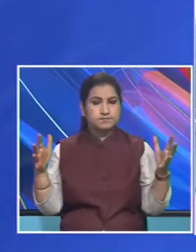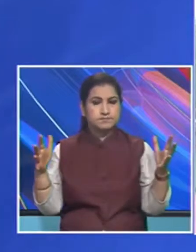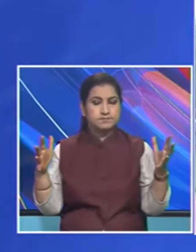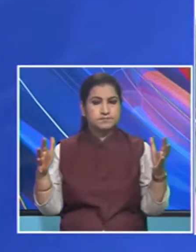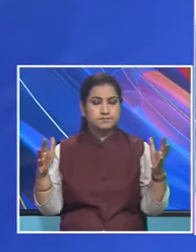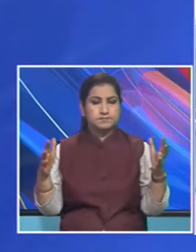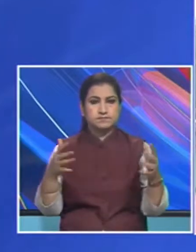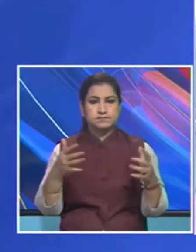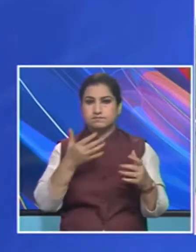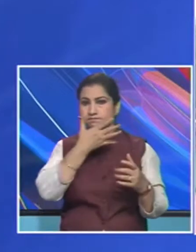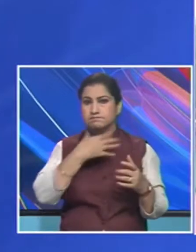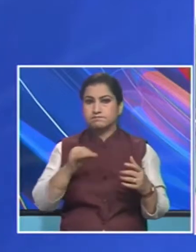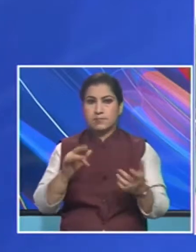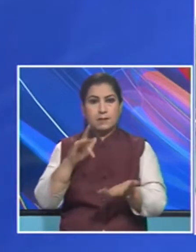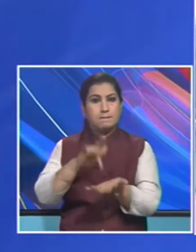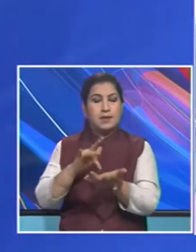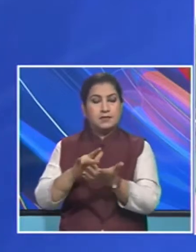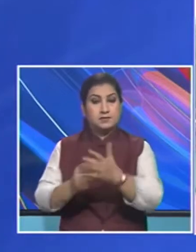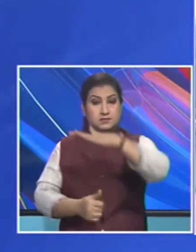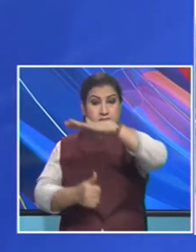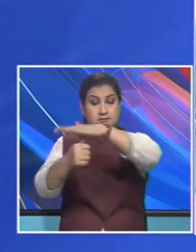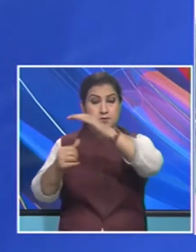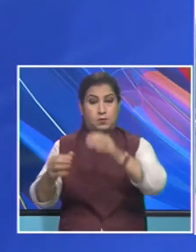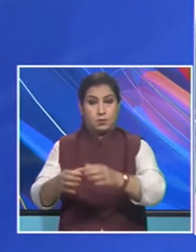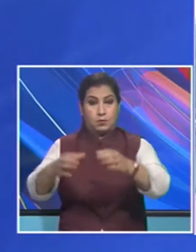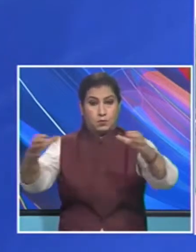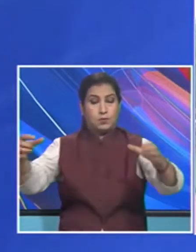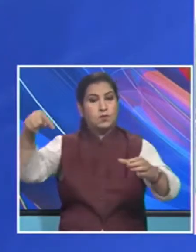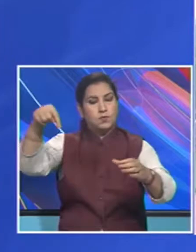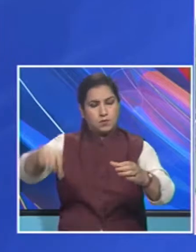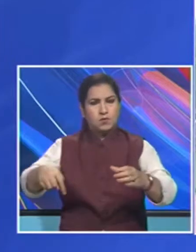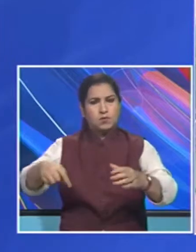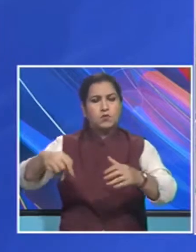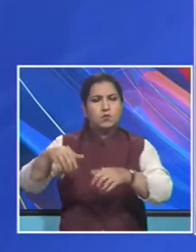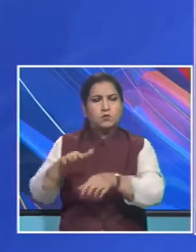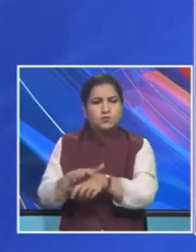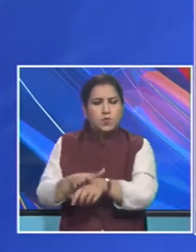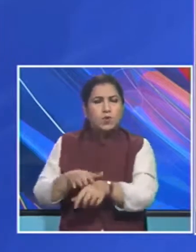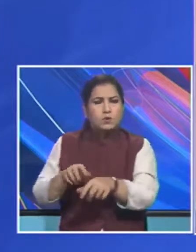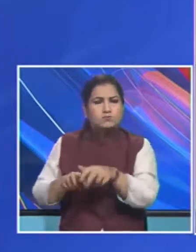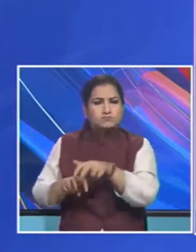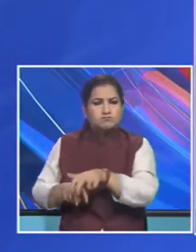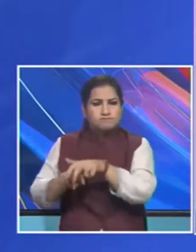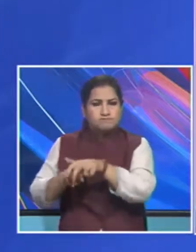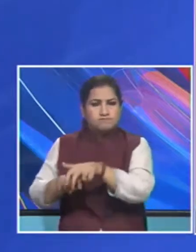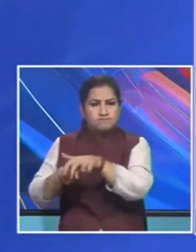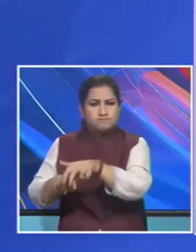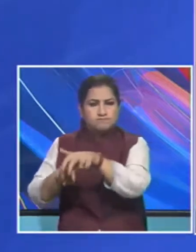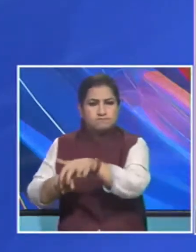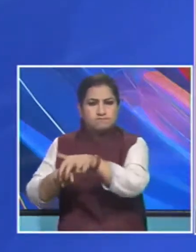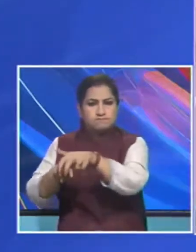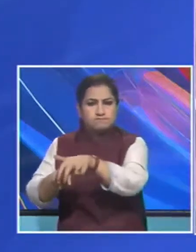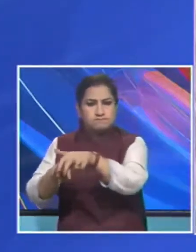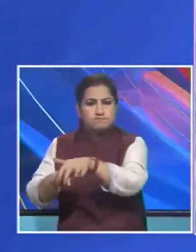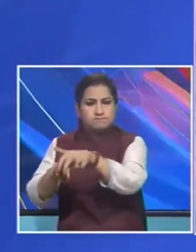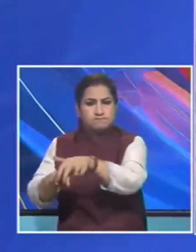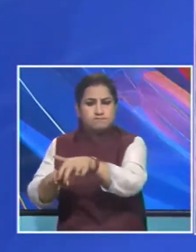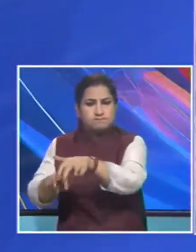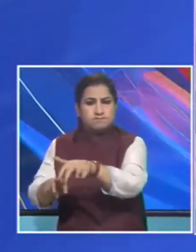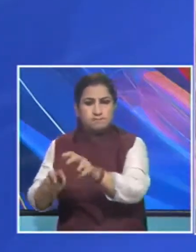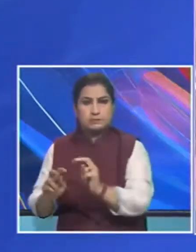भव्य राष्ट्रपति भवन के प्रांगण से ये काफिला अब धीरे धीरे राष्ट्रपति भवन के मुख्य द्वार की ओर बढ़ता हुआ